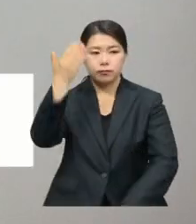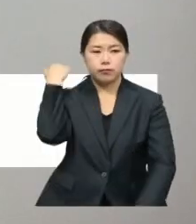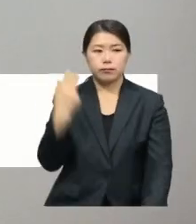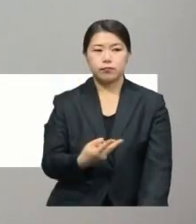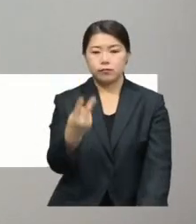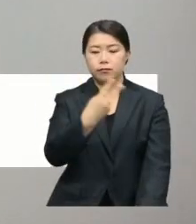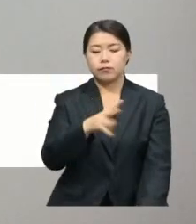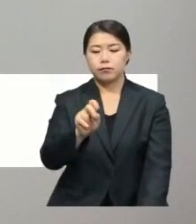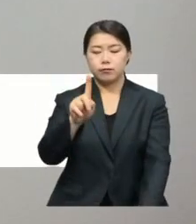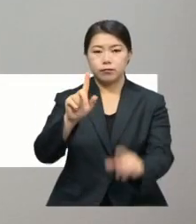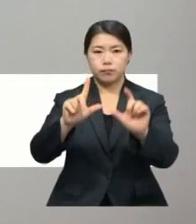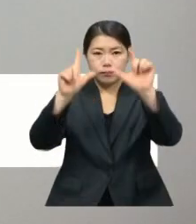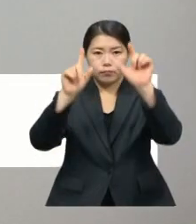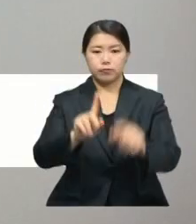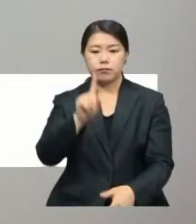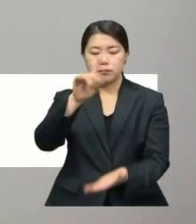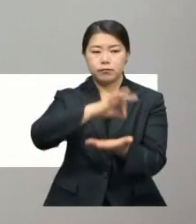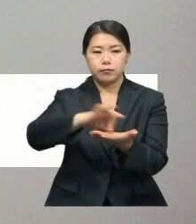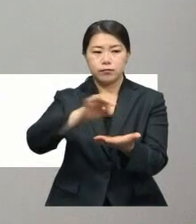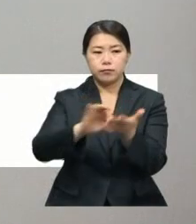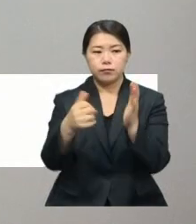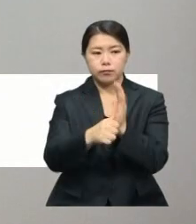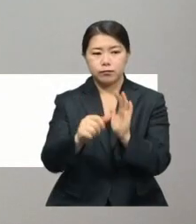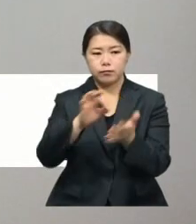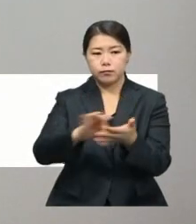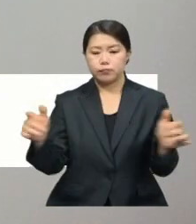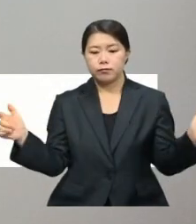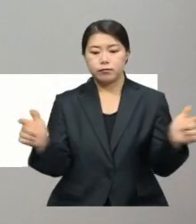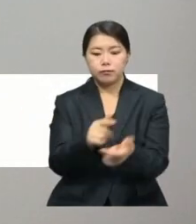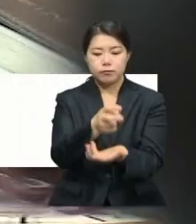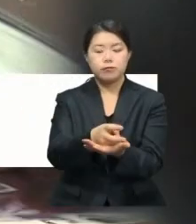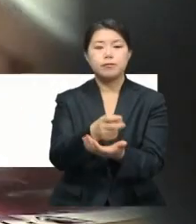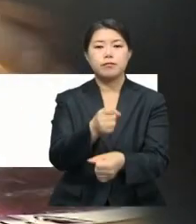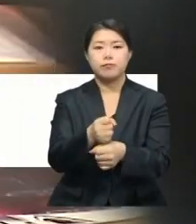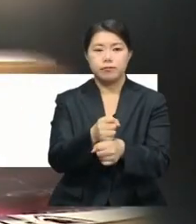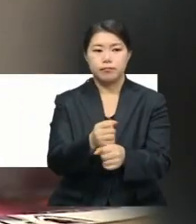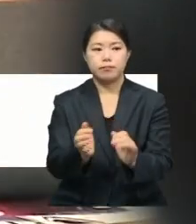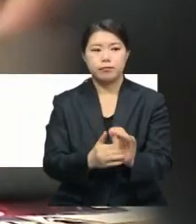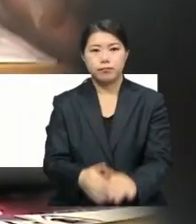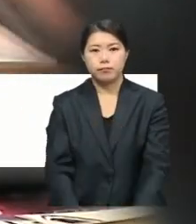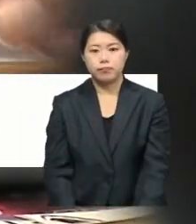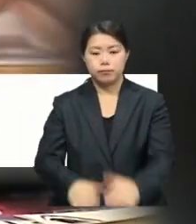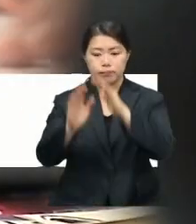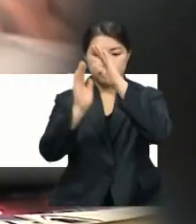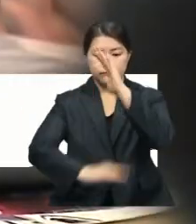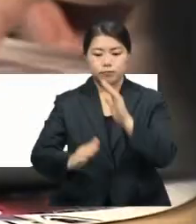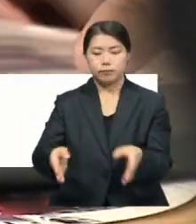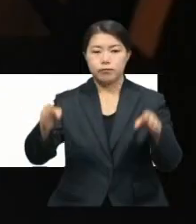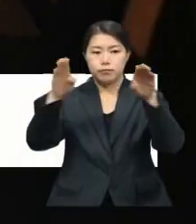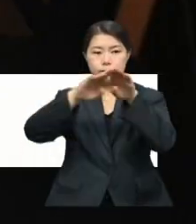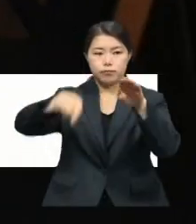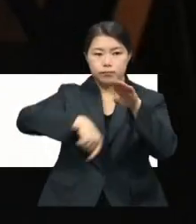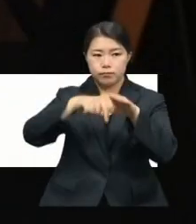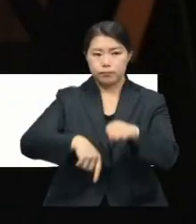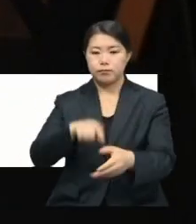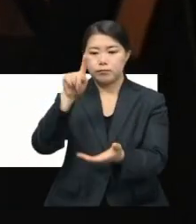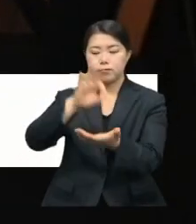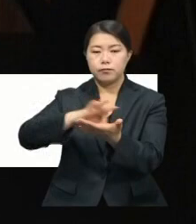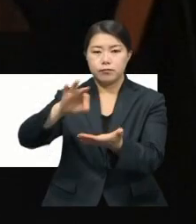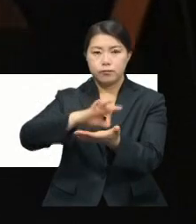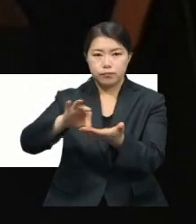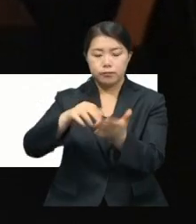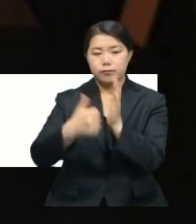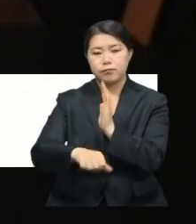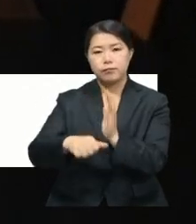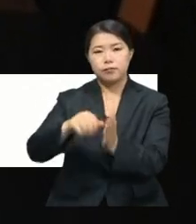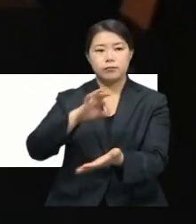2021년 일회용품 사용 주이기 활성화 조례를 제정했습니다 공공기관 내에서의 일회용품 사용을 제한한다는